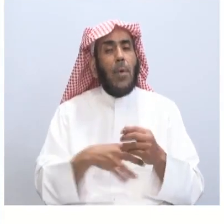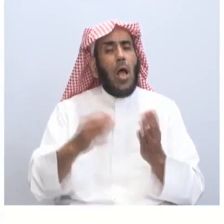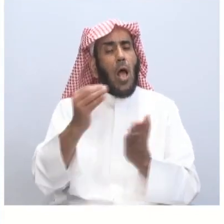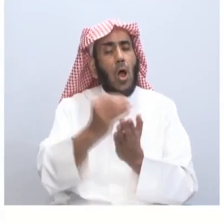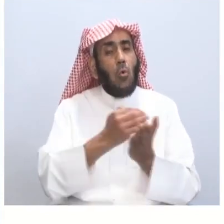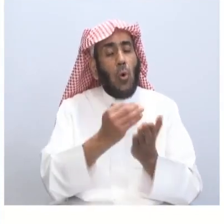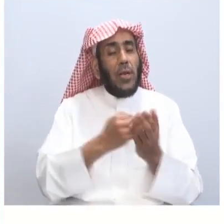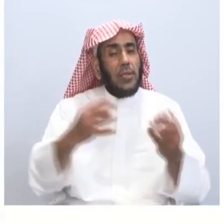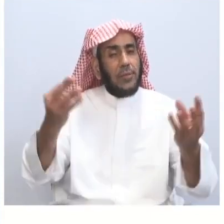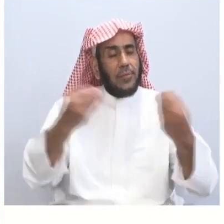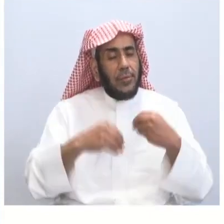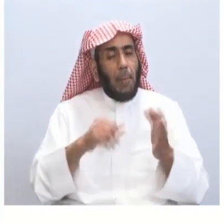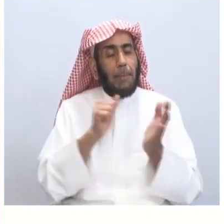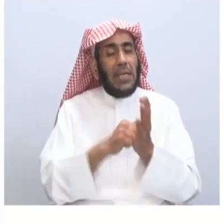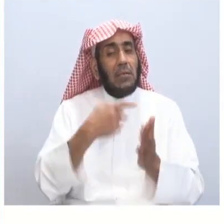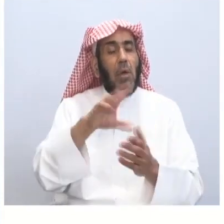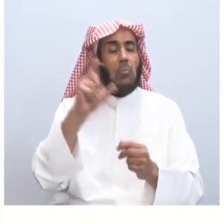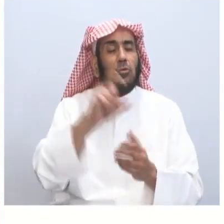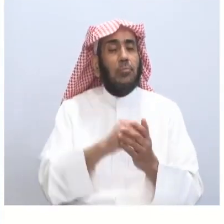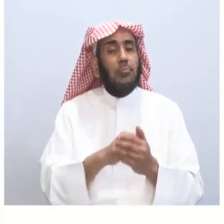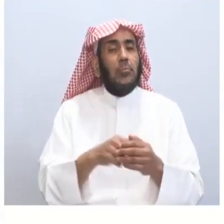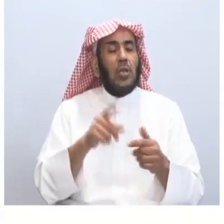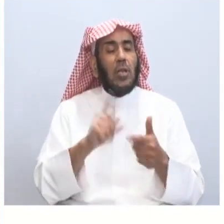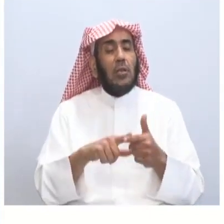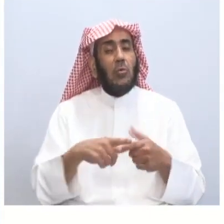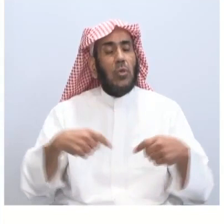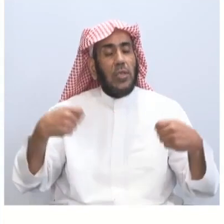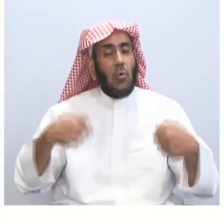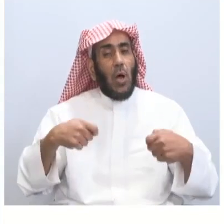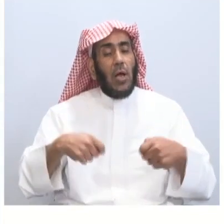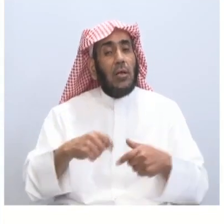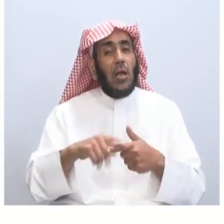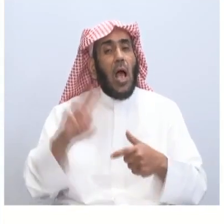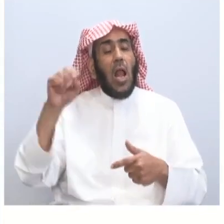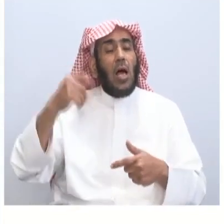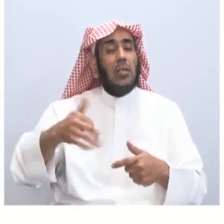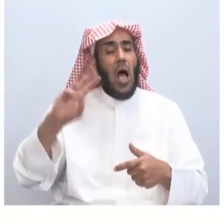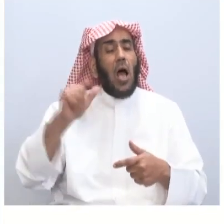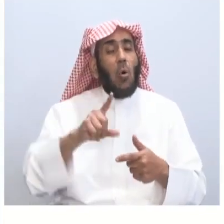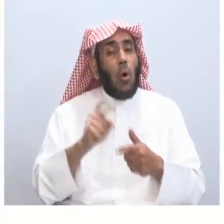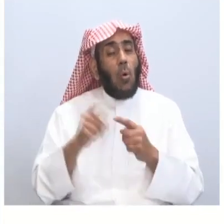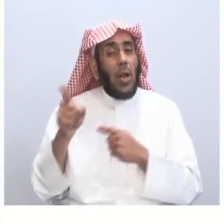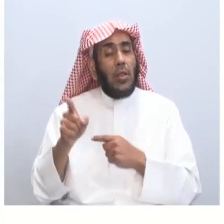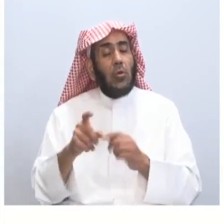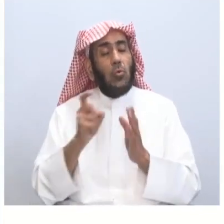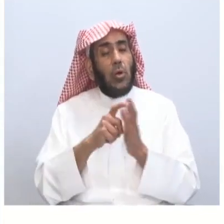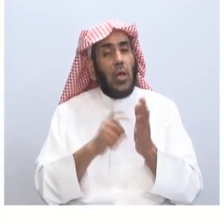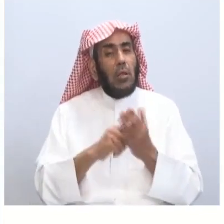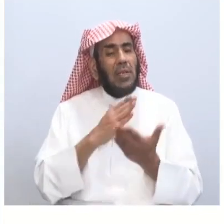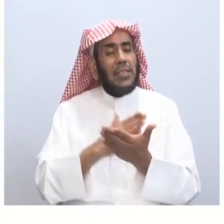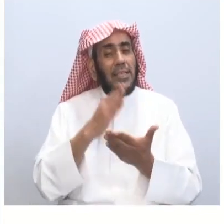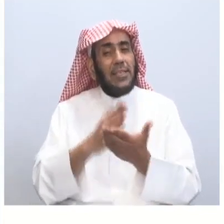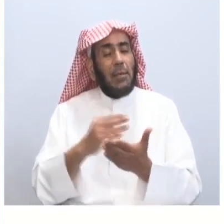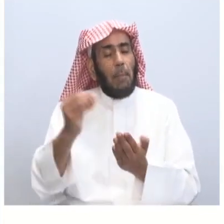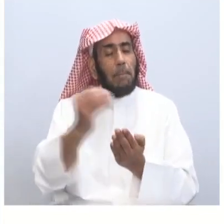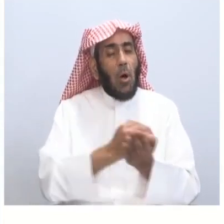التي التي ترد الى بيت ماال المسلمين كذلك تحدثنا عن ديوان العطاء وهو الذي ينظم تقسيم